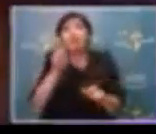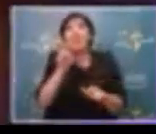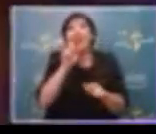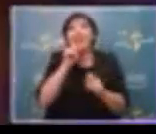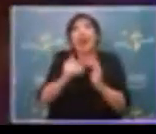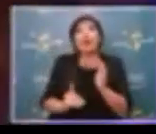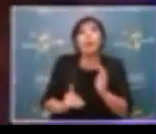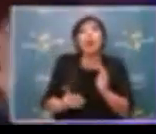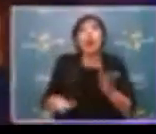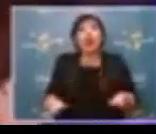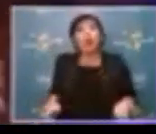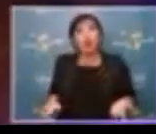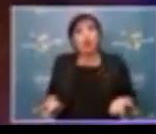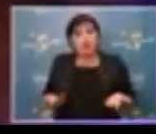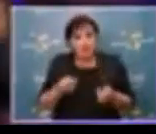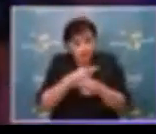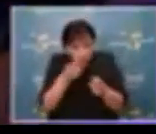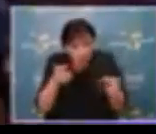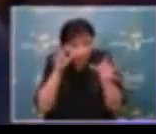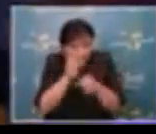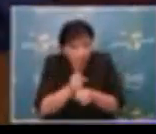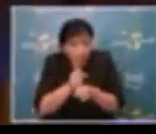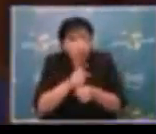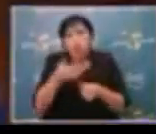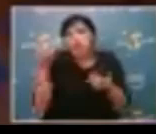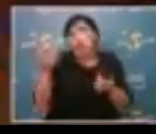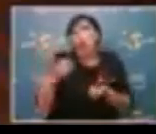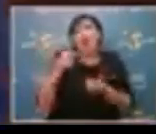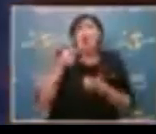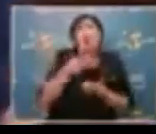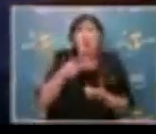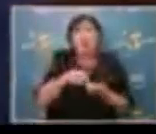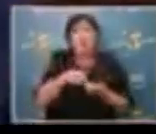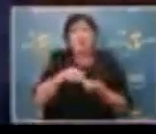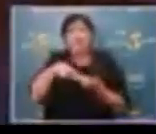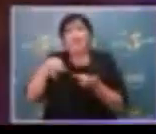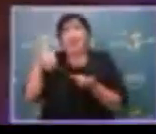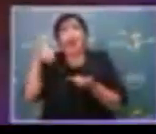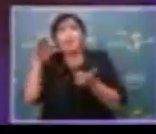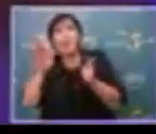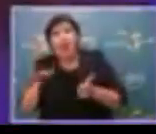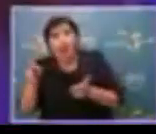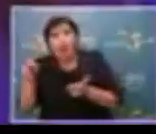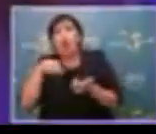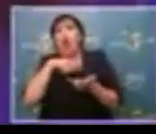anni. Ma vi rendete conto? Vai in Tunisia, in Marocco, in Iran. Ventenni!